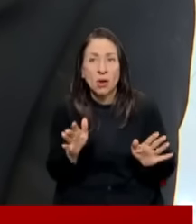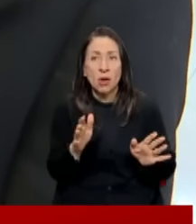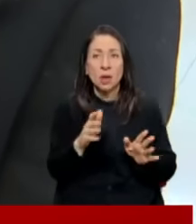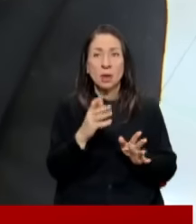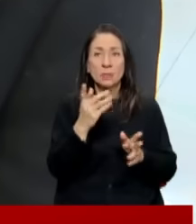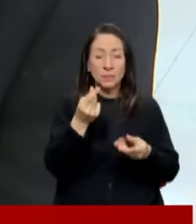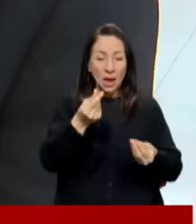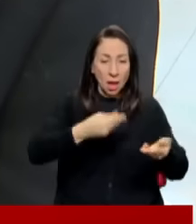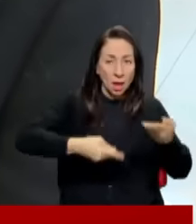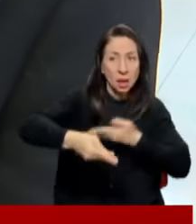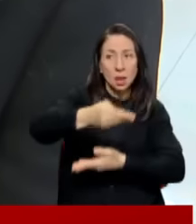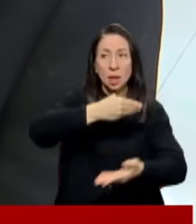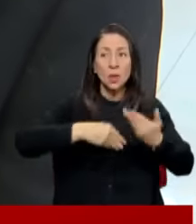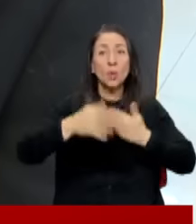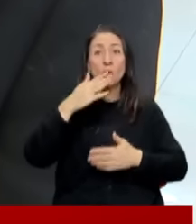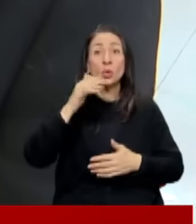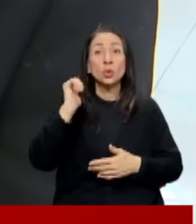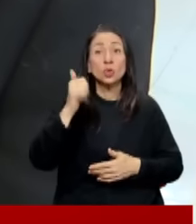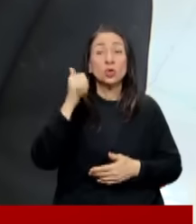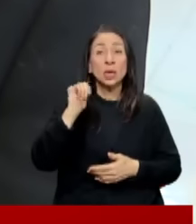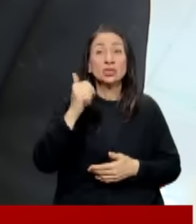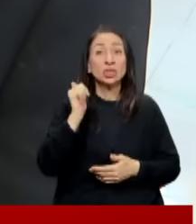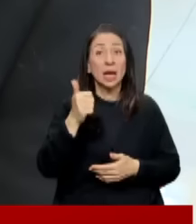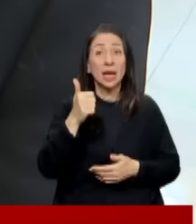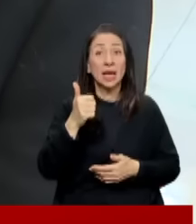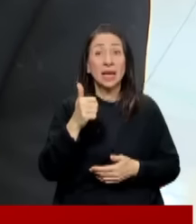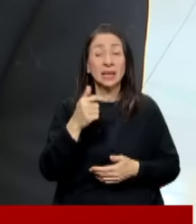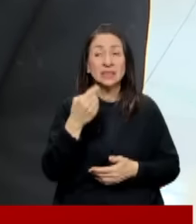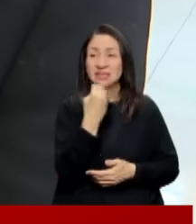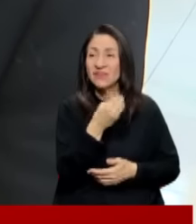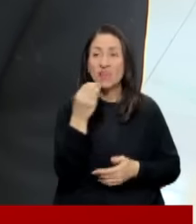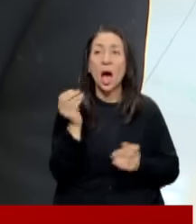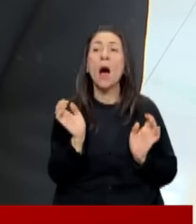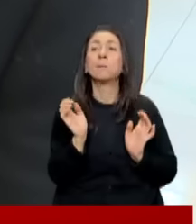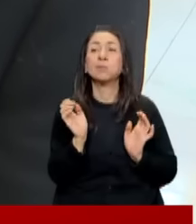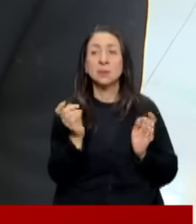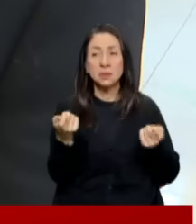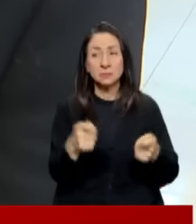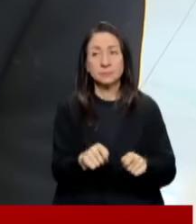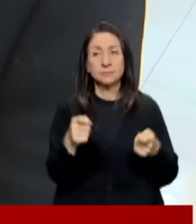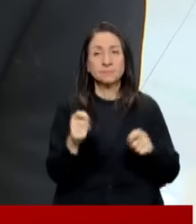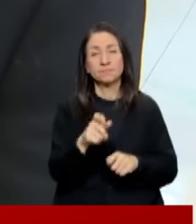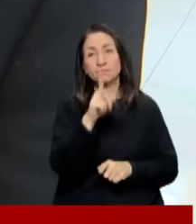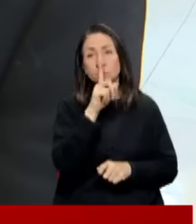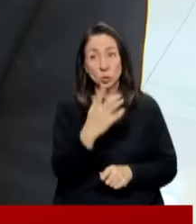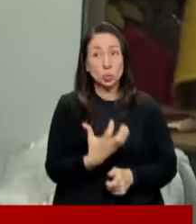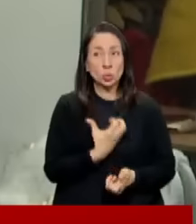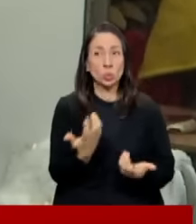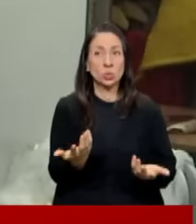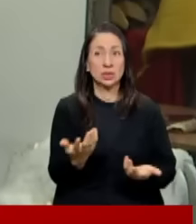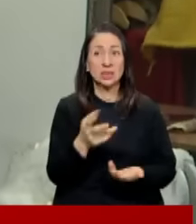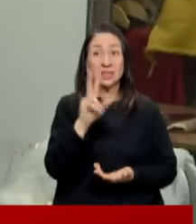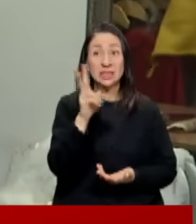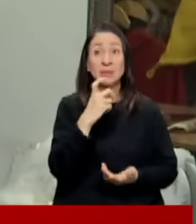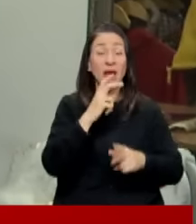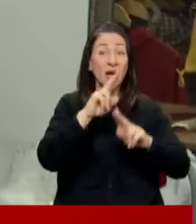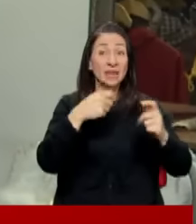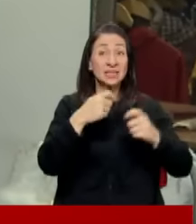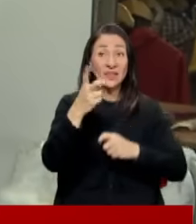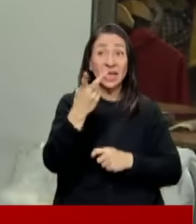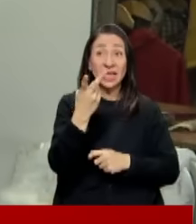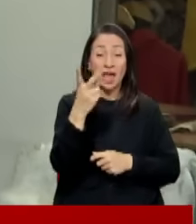dönen bir şey yok. Yani inanın günlerce siftah yapmadan kapatıldığı oluyor. Acı bir şey. 20 yıllık esnaf